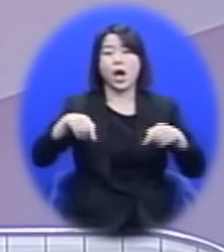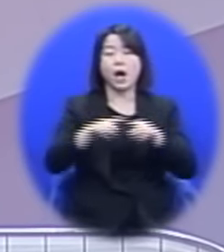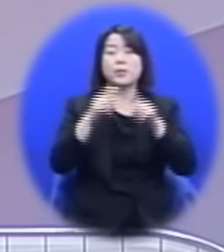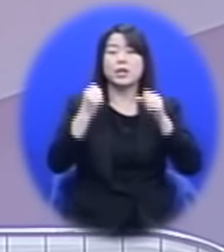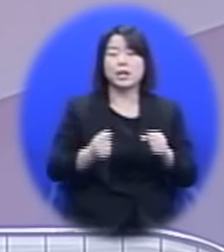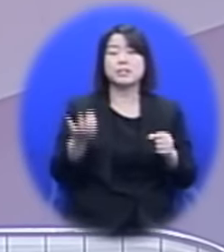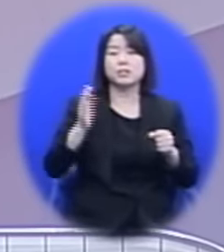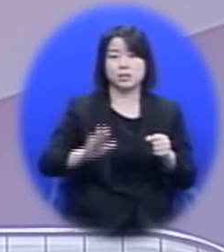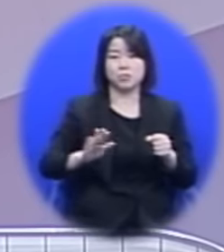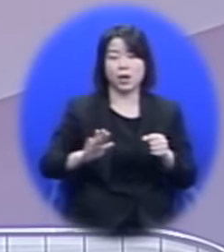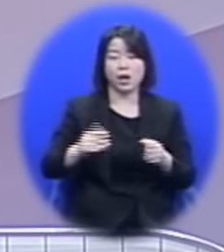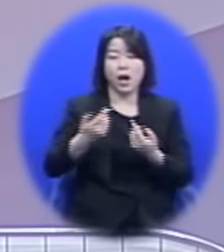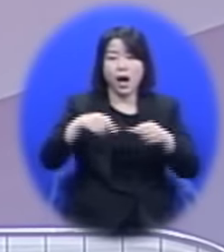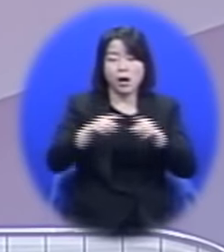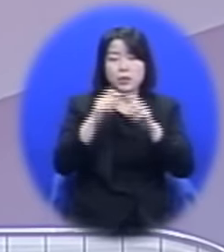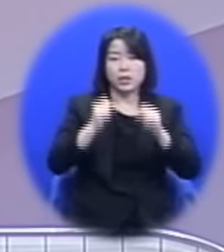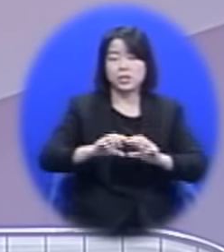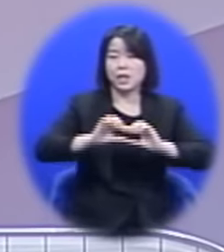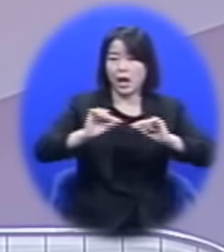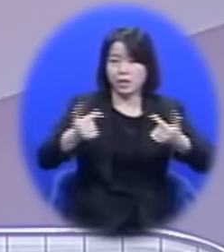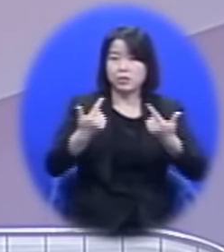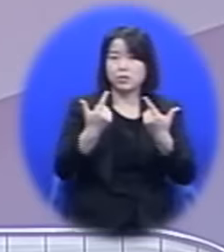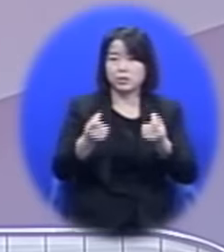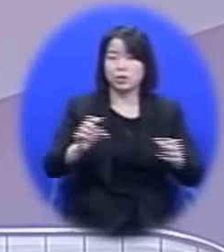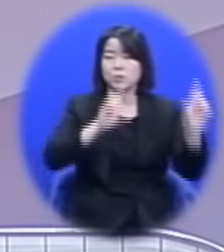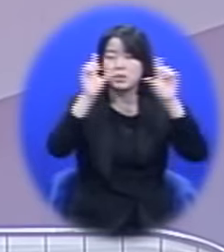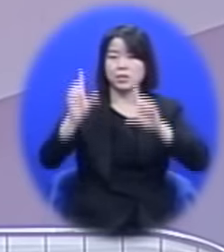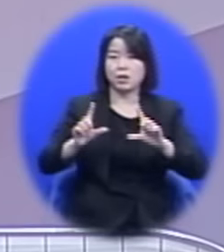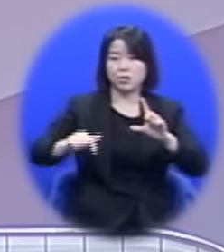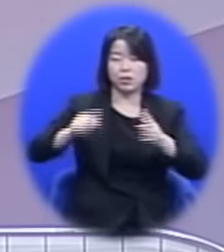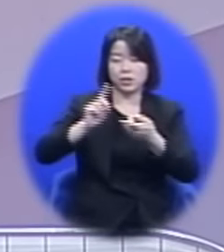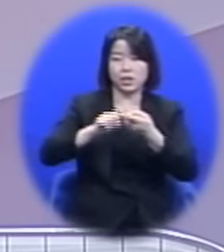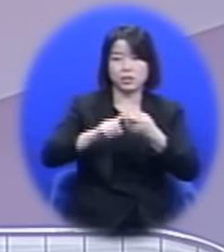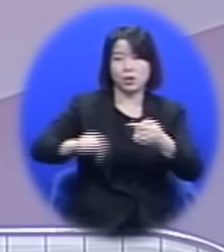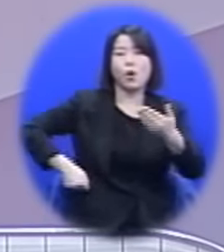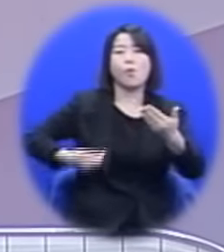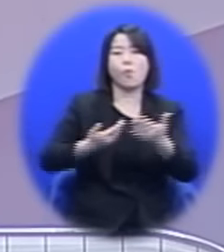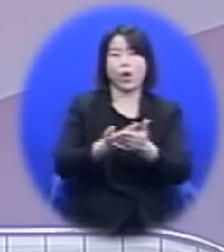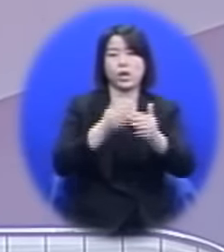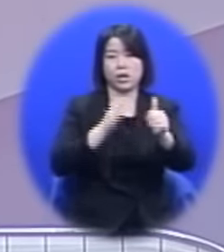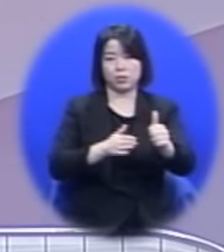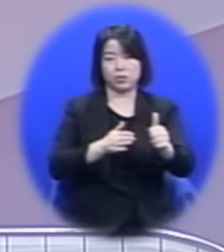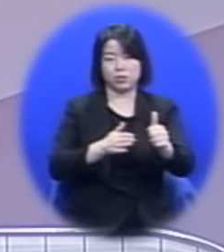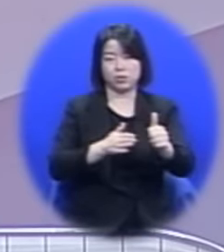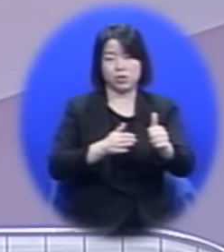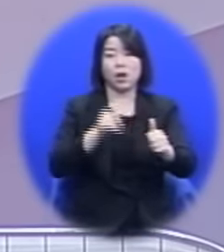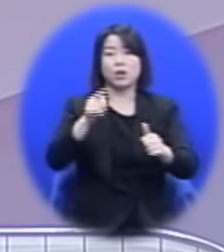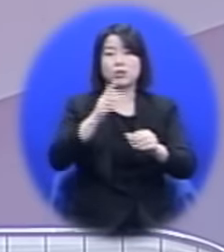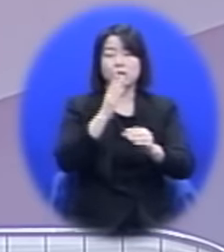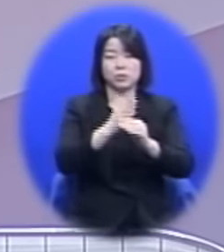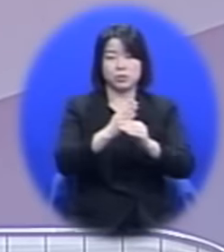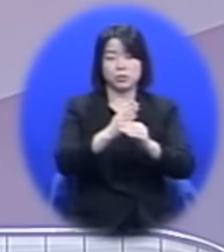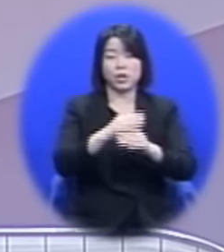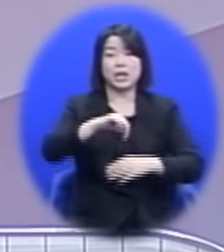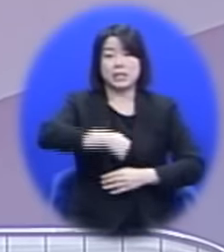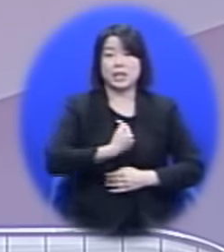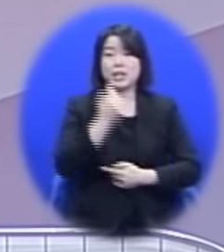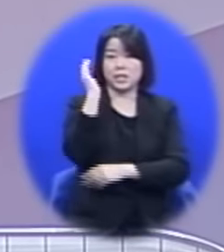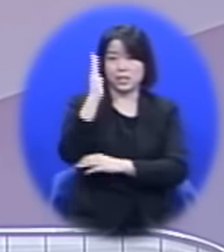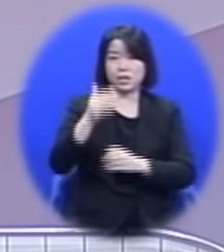함께 하시지 않는 것처럼 살았던 것을 회개합시다. 그러면서 그는 자기 이야기를 했어요.